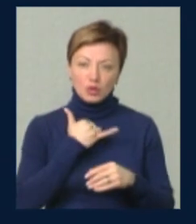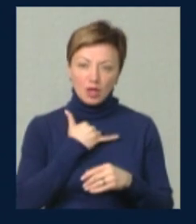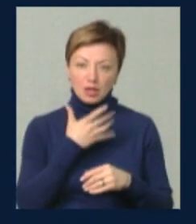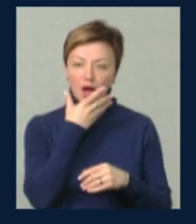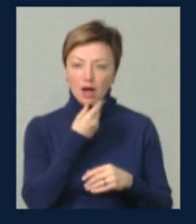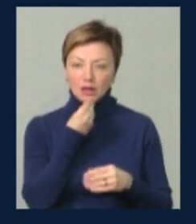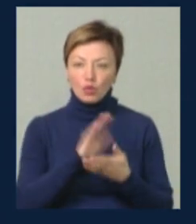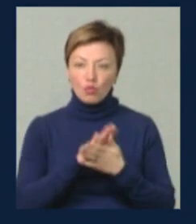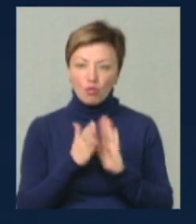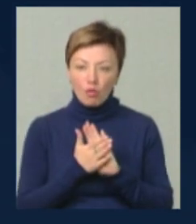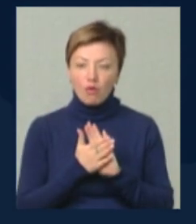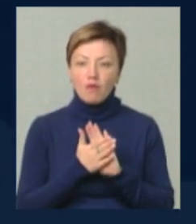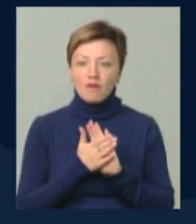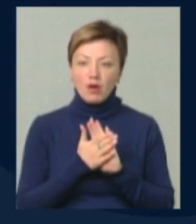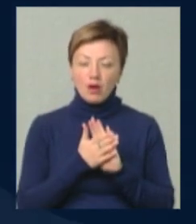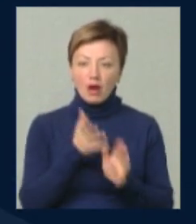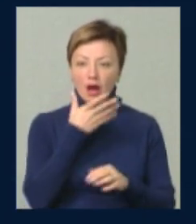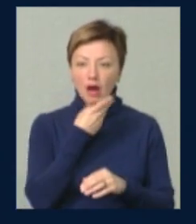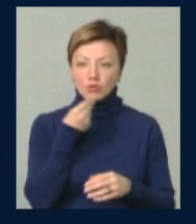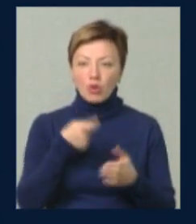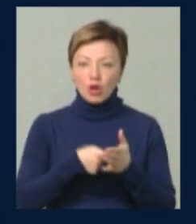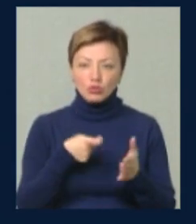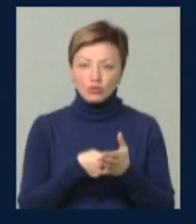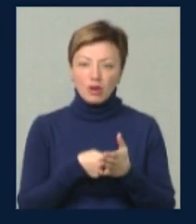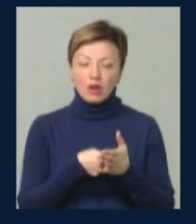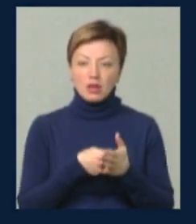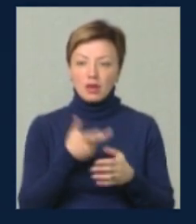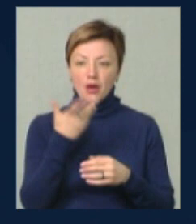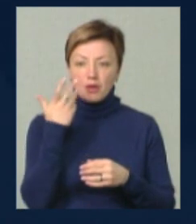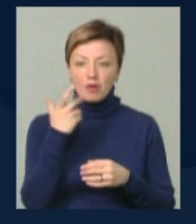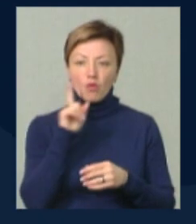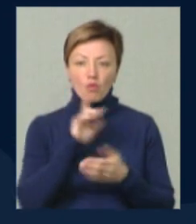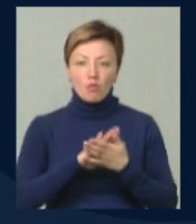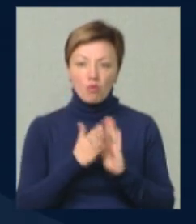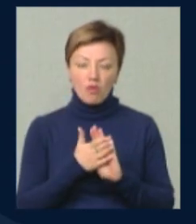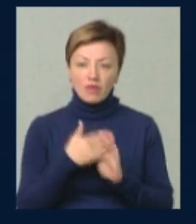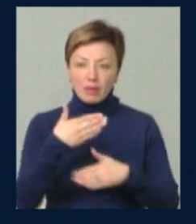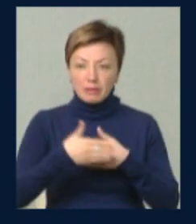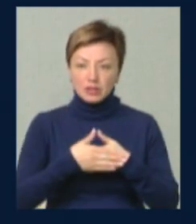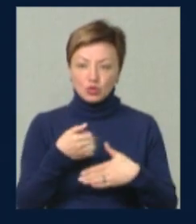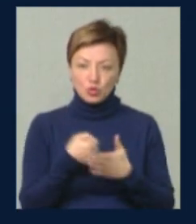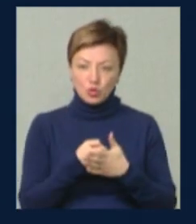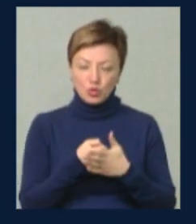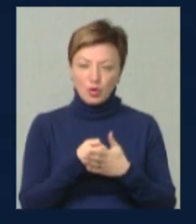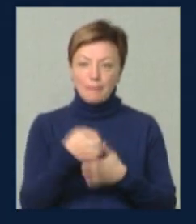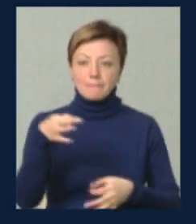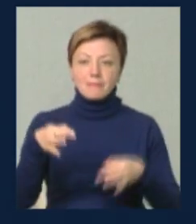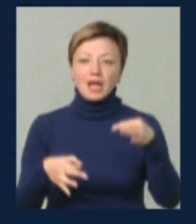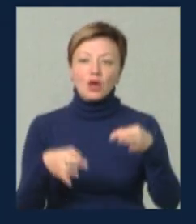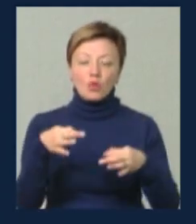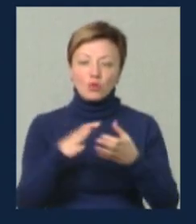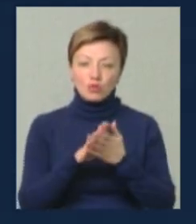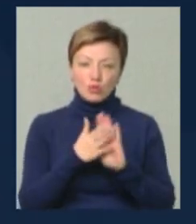тут в гарних умовах, при гарному харчуванні, при умовах, які наближені до природних